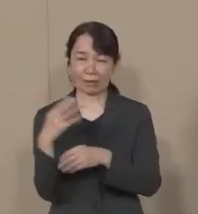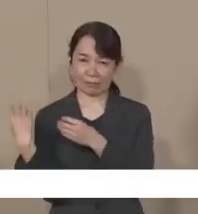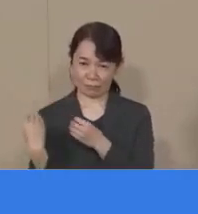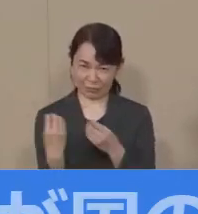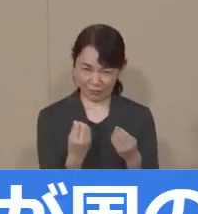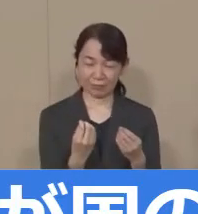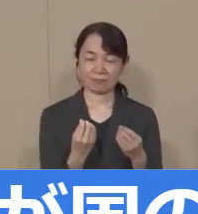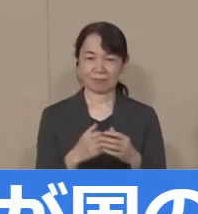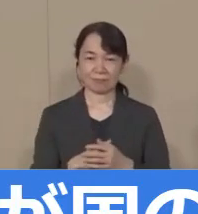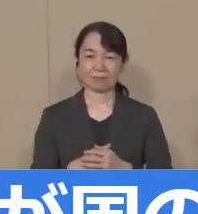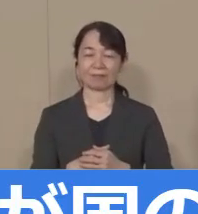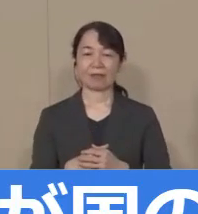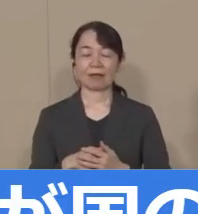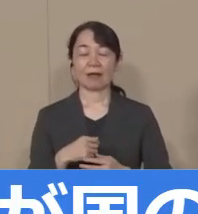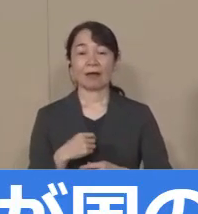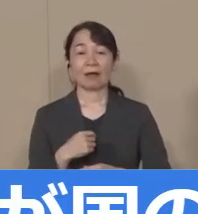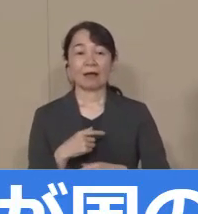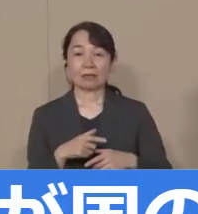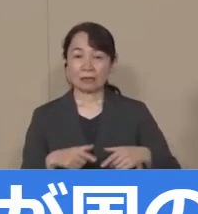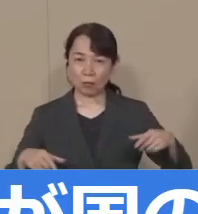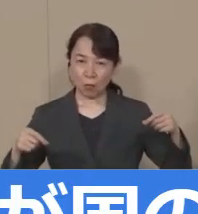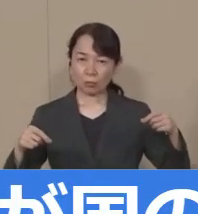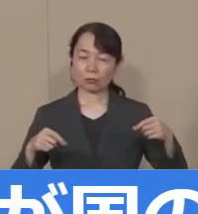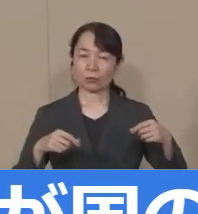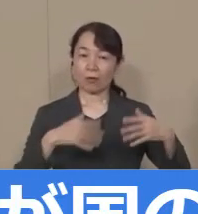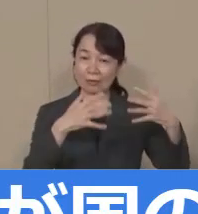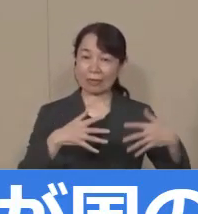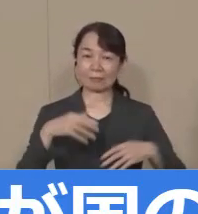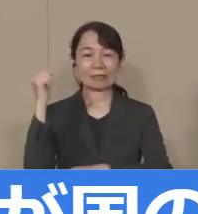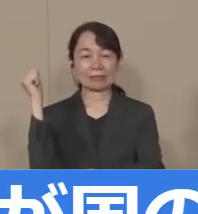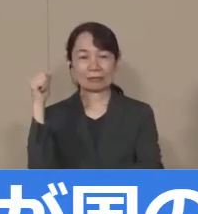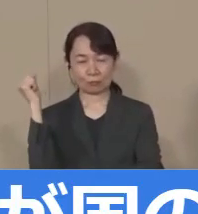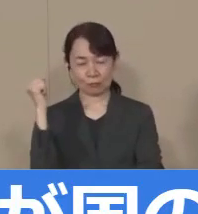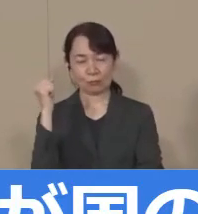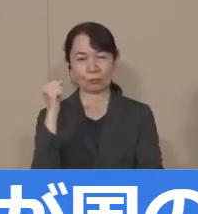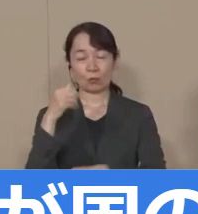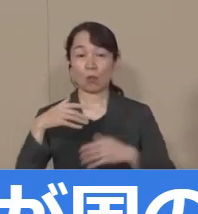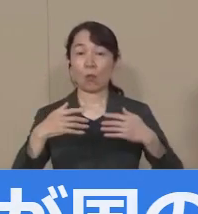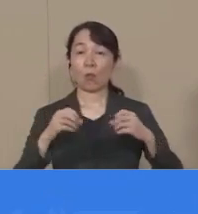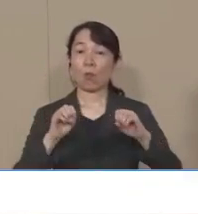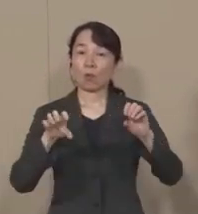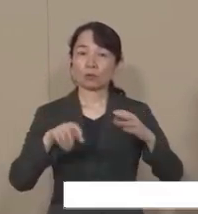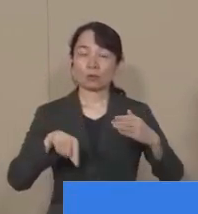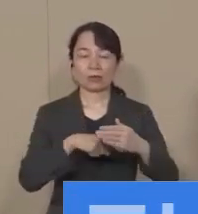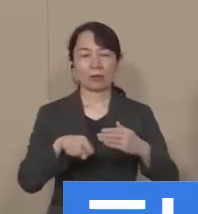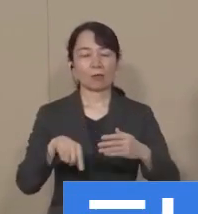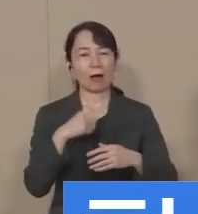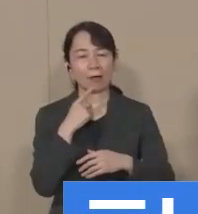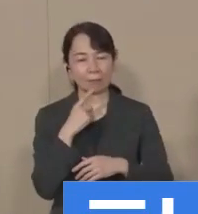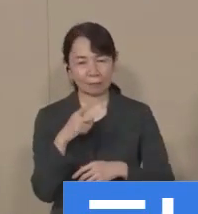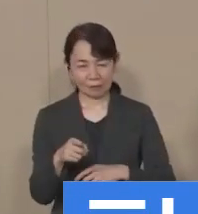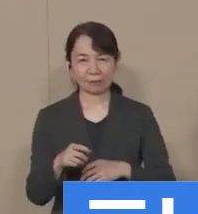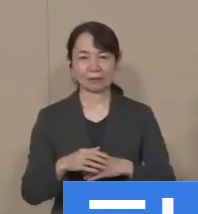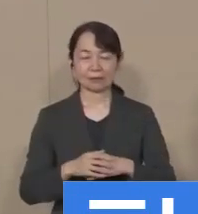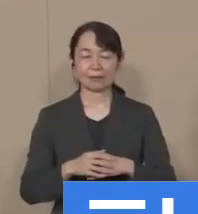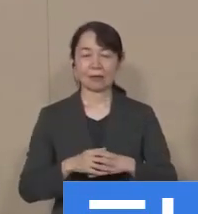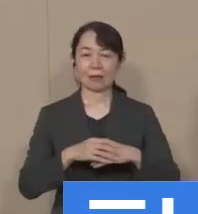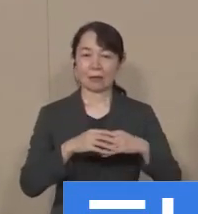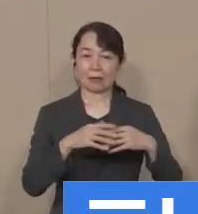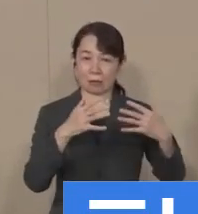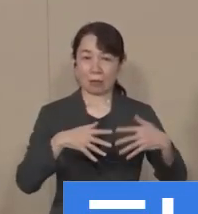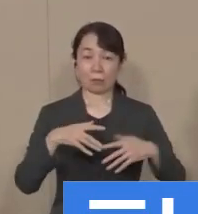ん我が国のテレビと新聞は偏っていて以上ですテレビと新聞